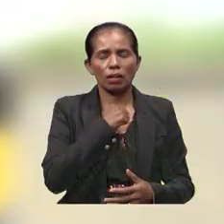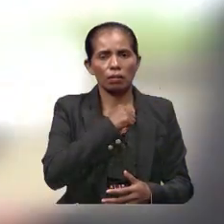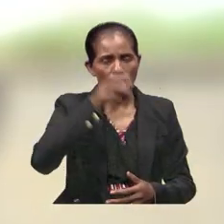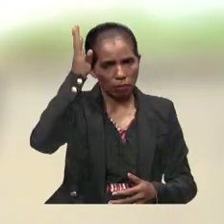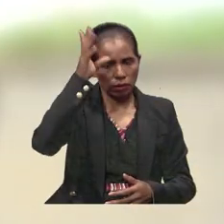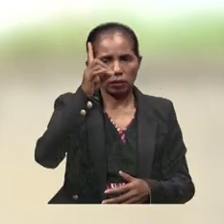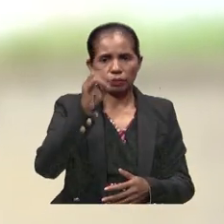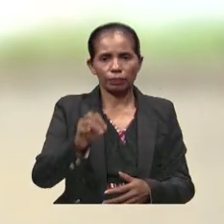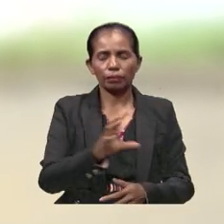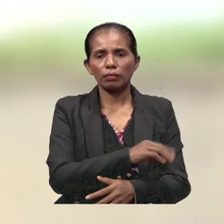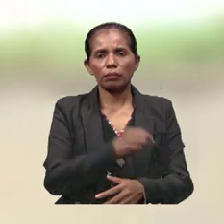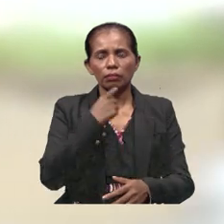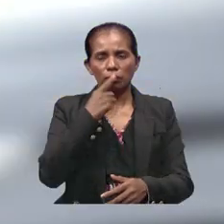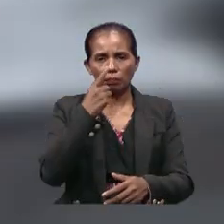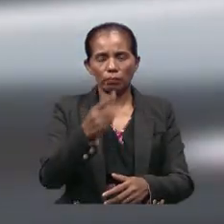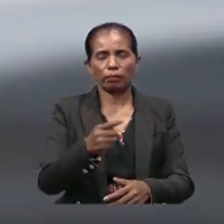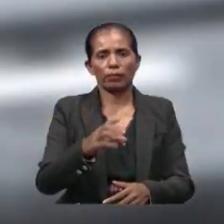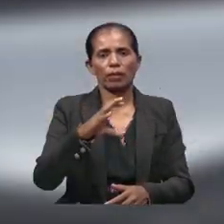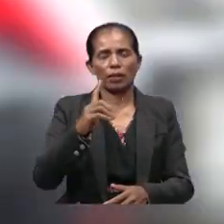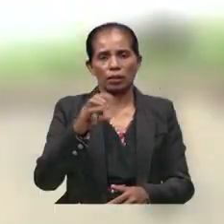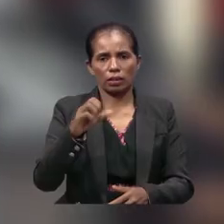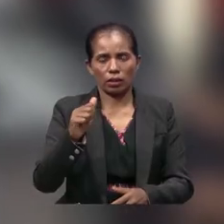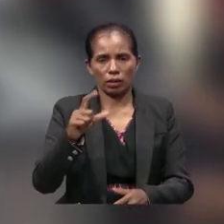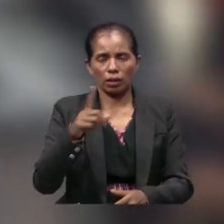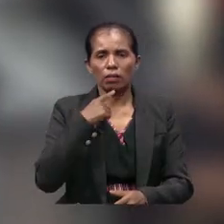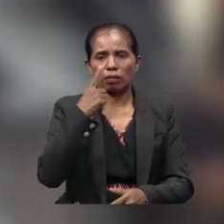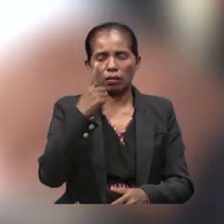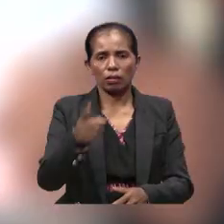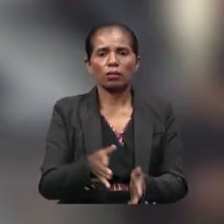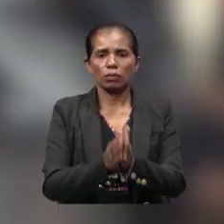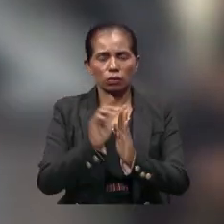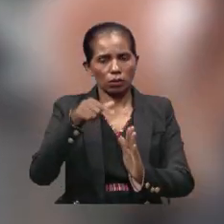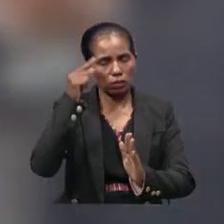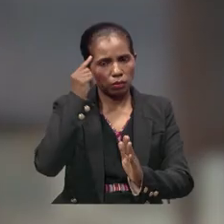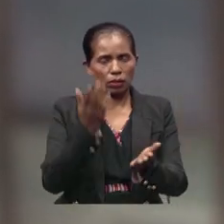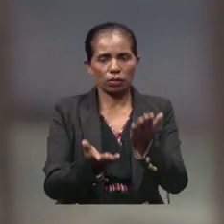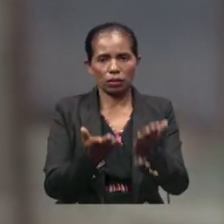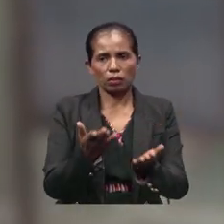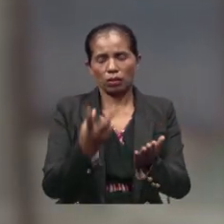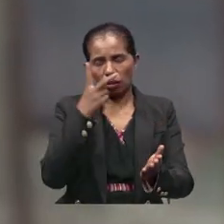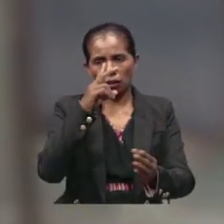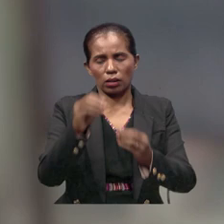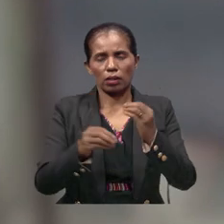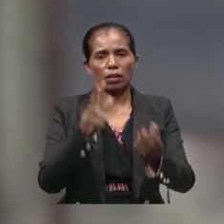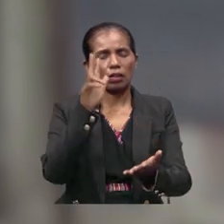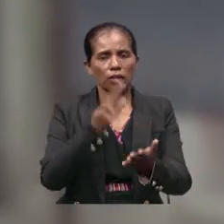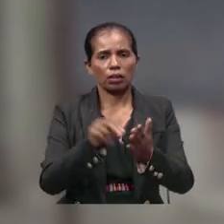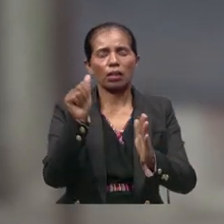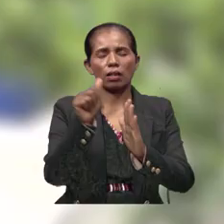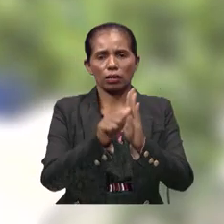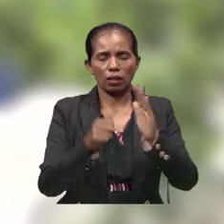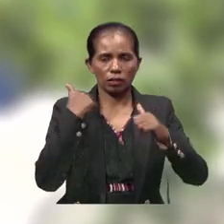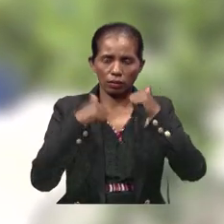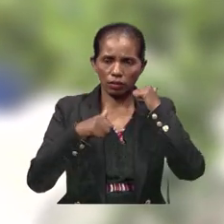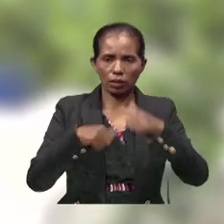metropolitana dili Dom Virgílio Cardeal do Carmo da Silva SDB Mos, o seu governo atuteto de diak, moloc legaliza atividade de